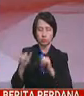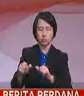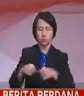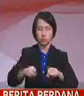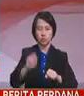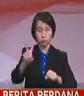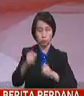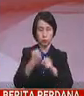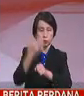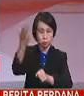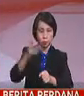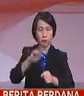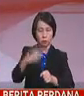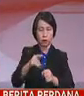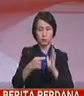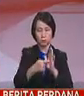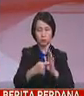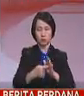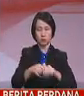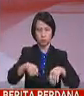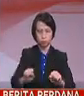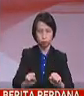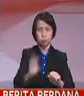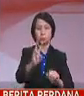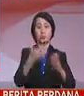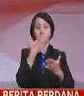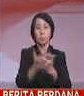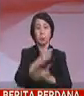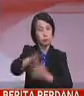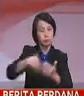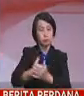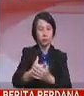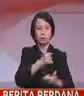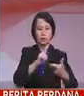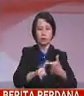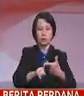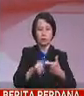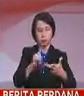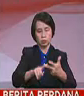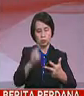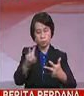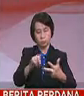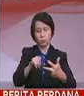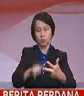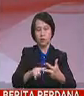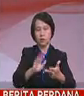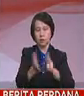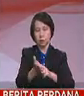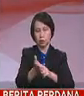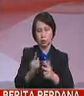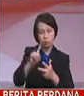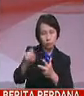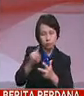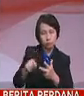Motu tahun depan selepas mencatat kedudukan ketujuh terbaik keseluruhan manakala dua lagi pelumba masih menjadi